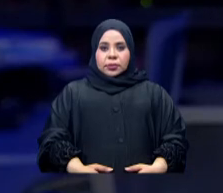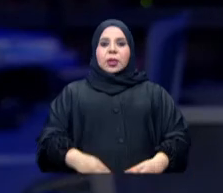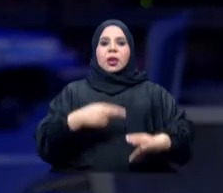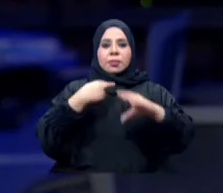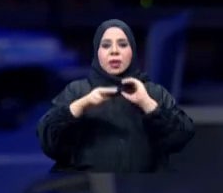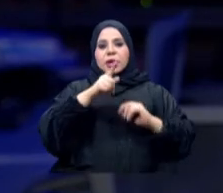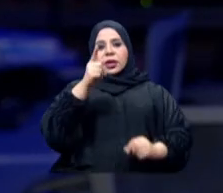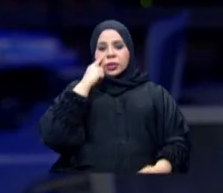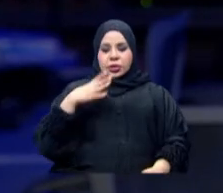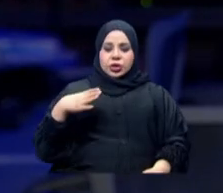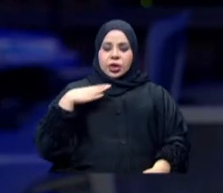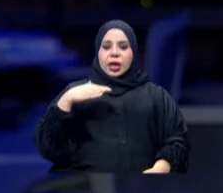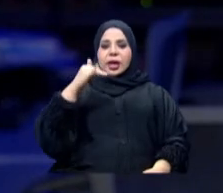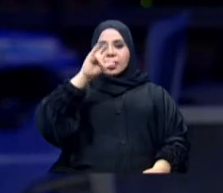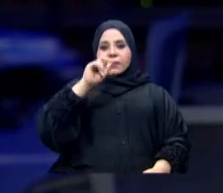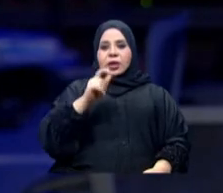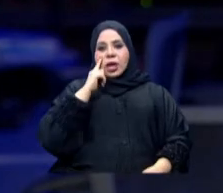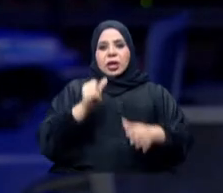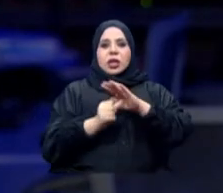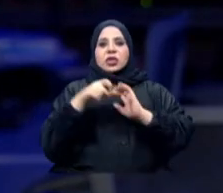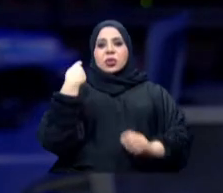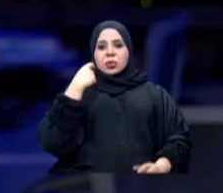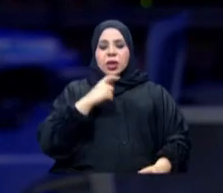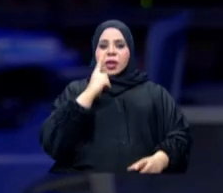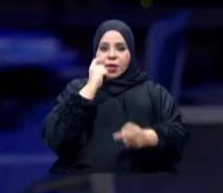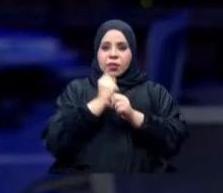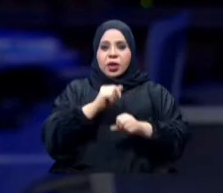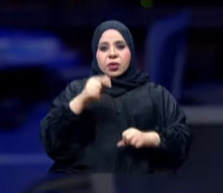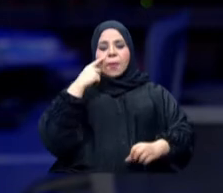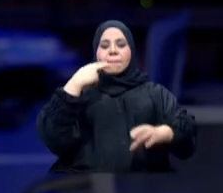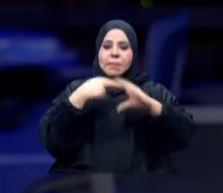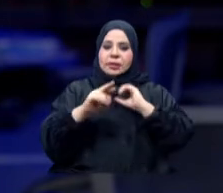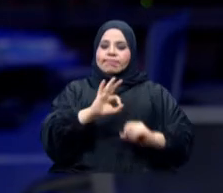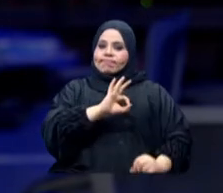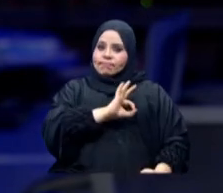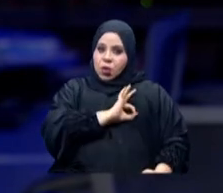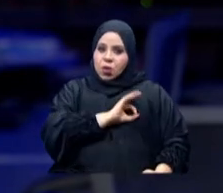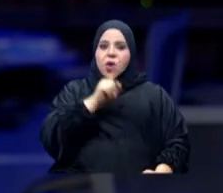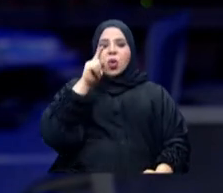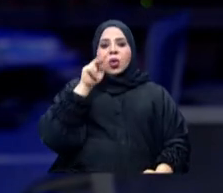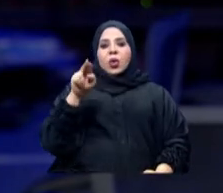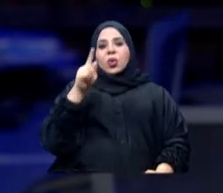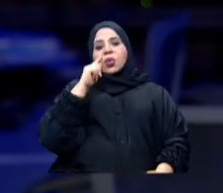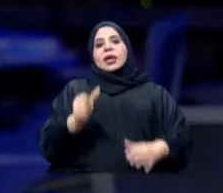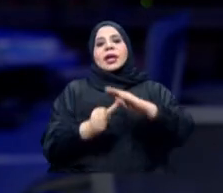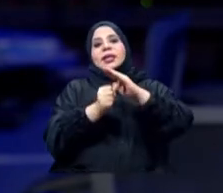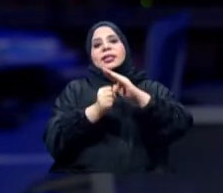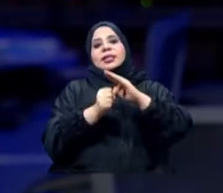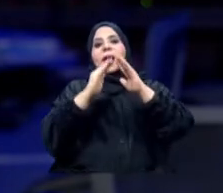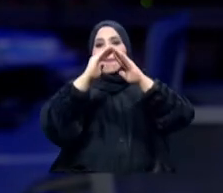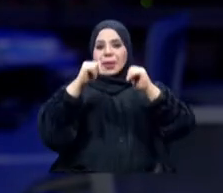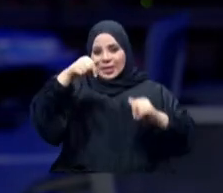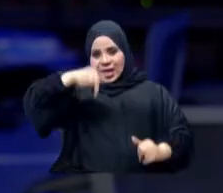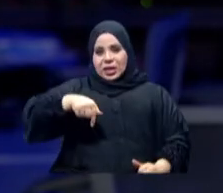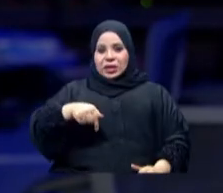بعث صاحب السمو الملكي الأمير خليفة بن سلمان الخليفة رئيس الوزراء الموقر حفظه الله ورعاه برقية تعزية ومواساة إلى أخيه